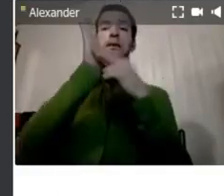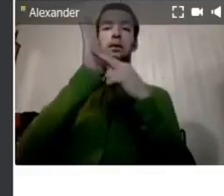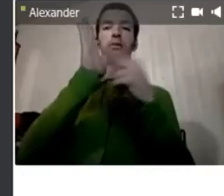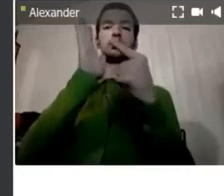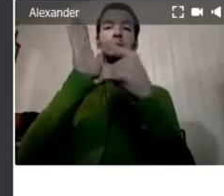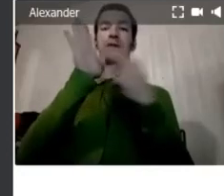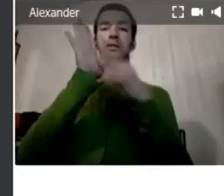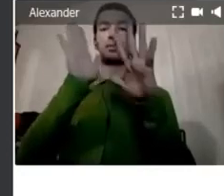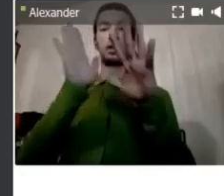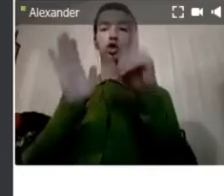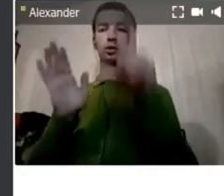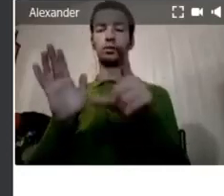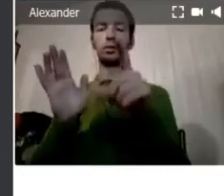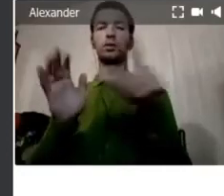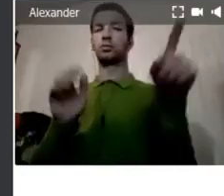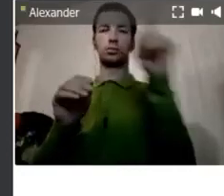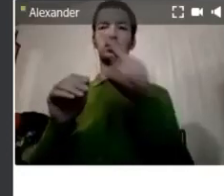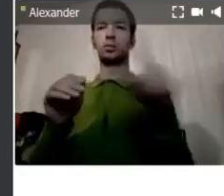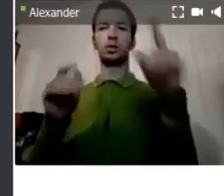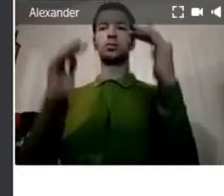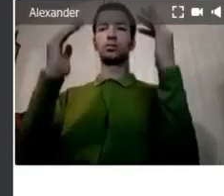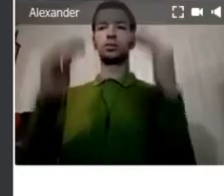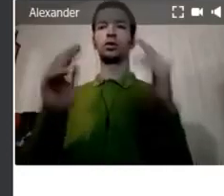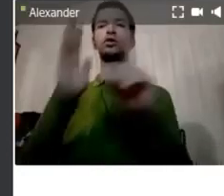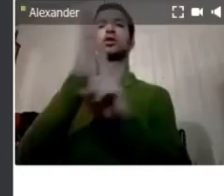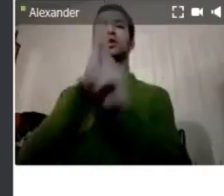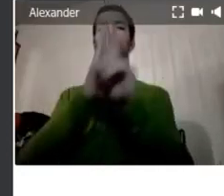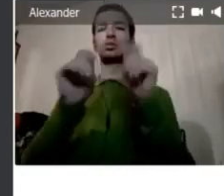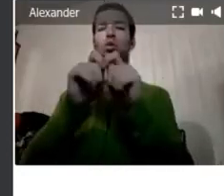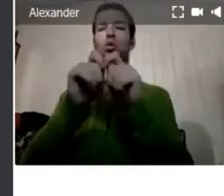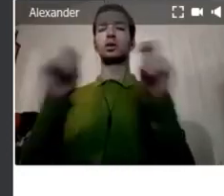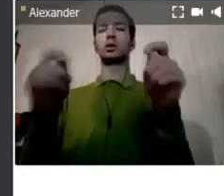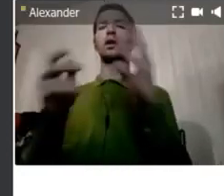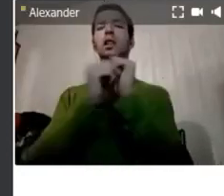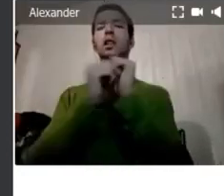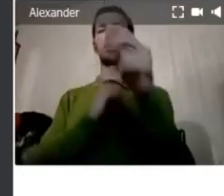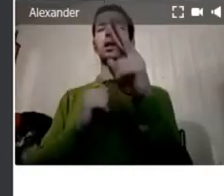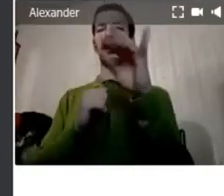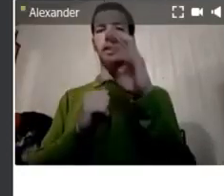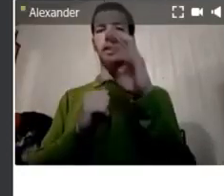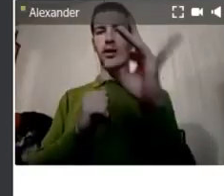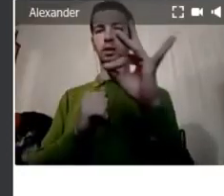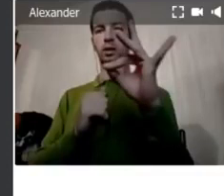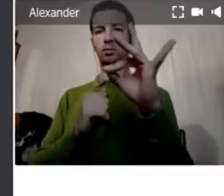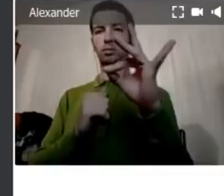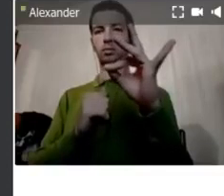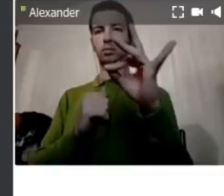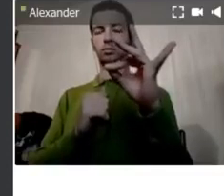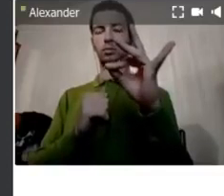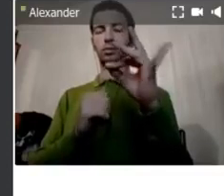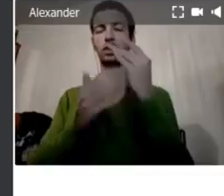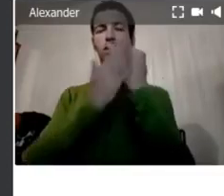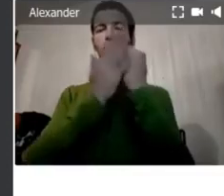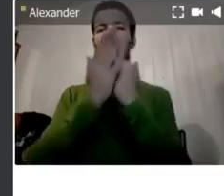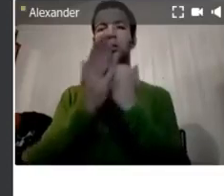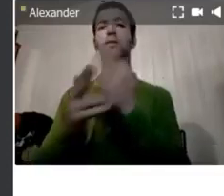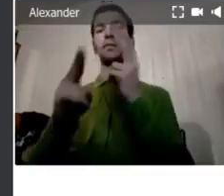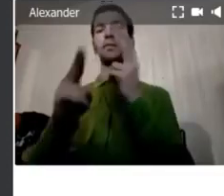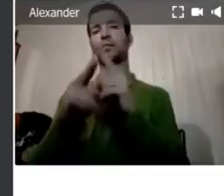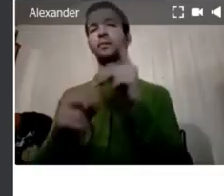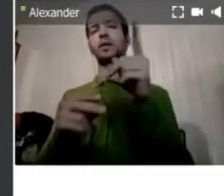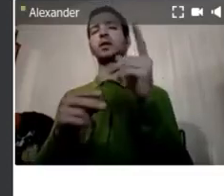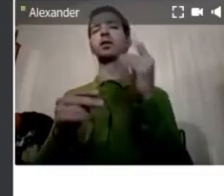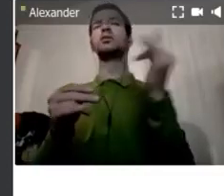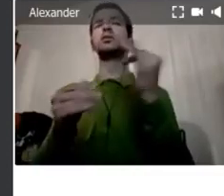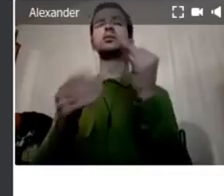на лидерскую карьеру, потому что, как я уже сказал, там самые основные деньги, там самые интересные возможности